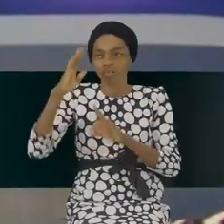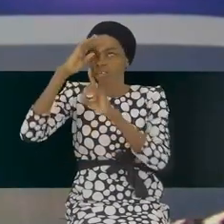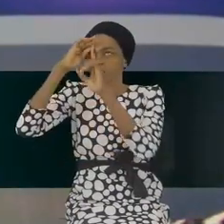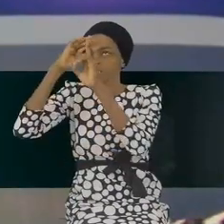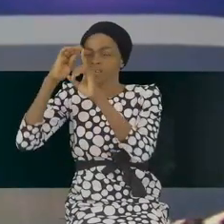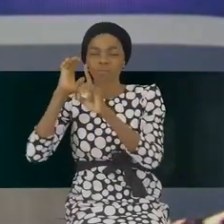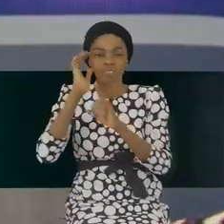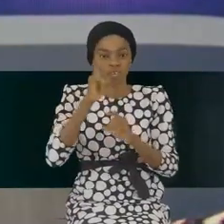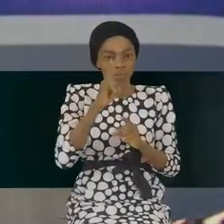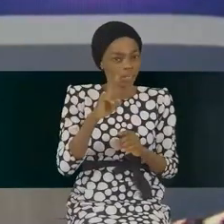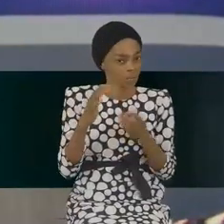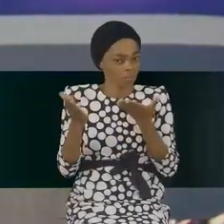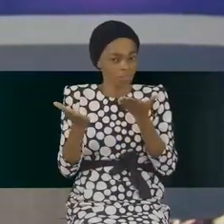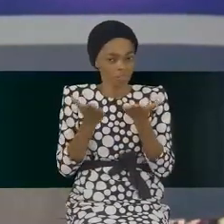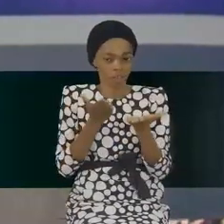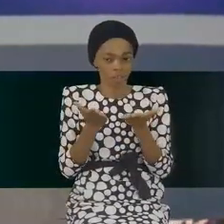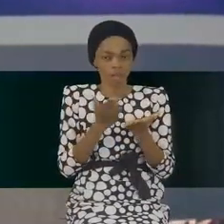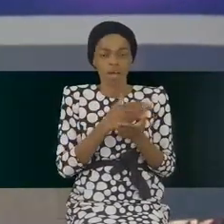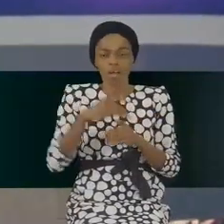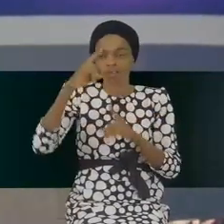Deutéronome 10, 20.